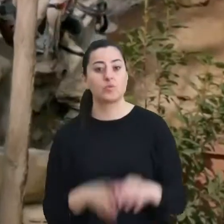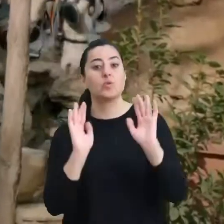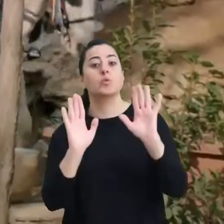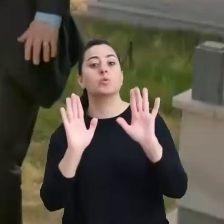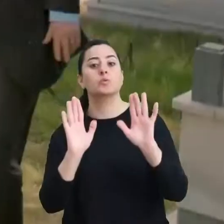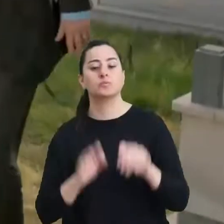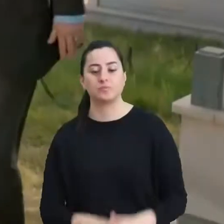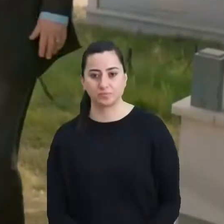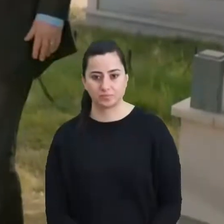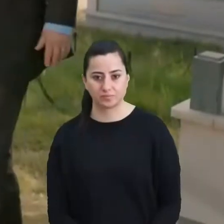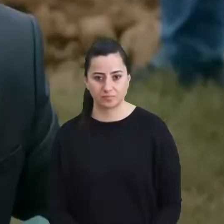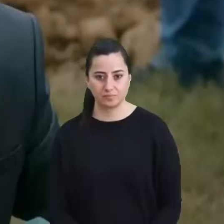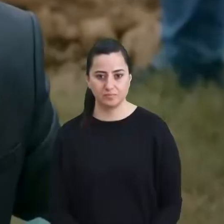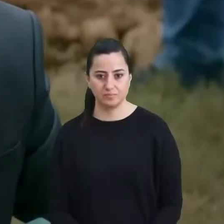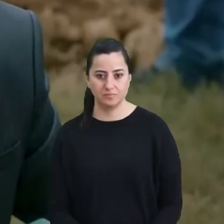Durun!